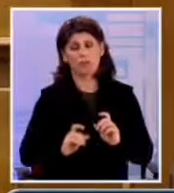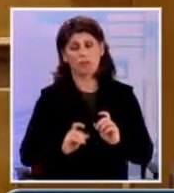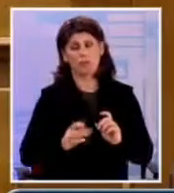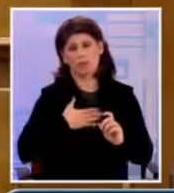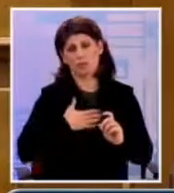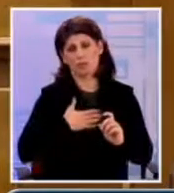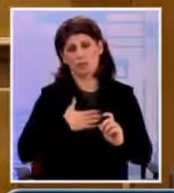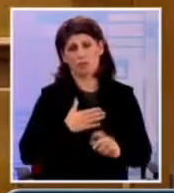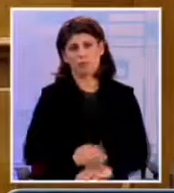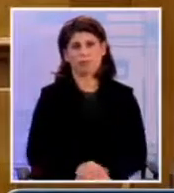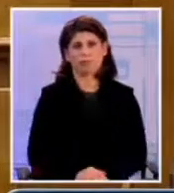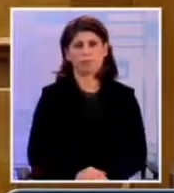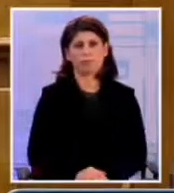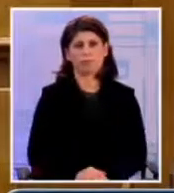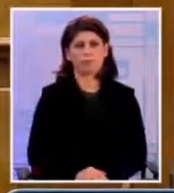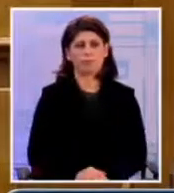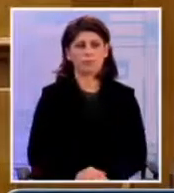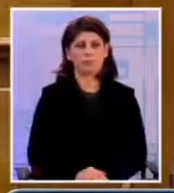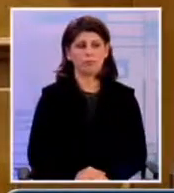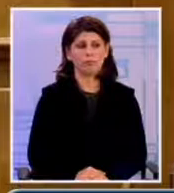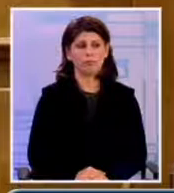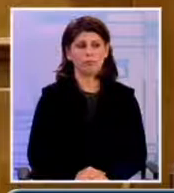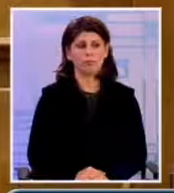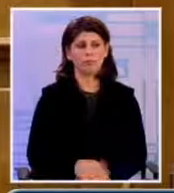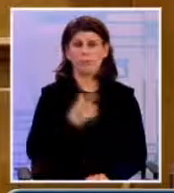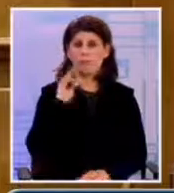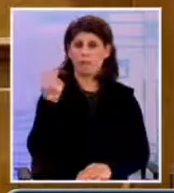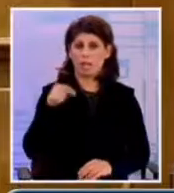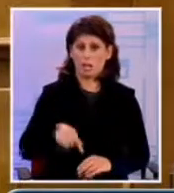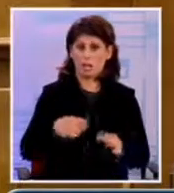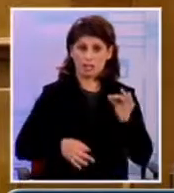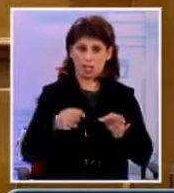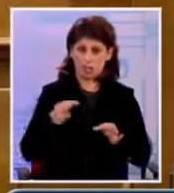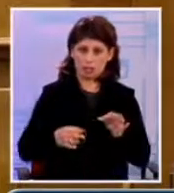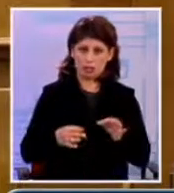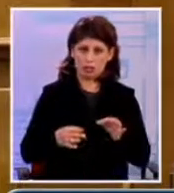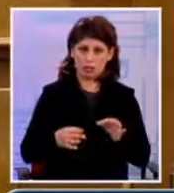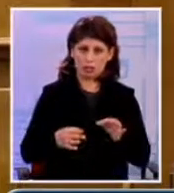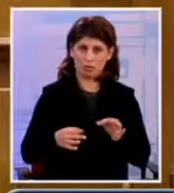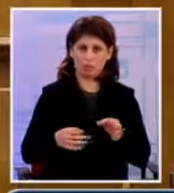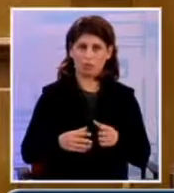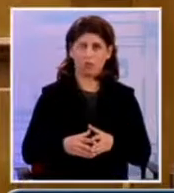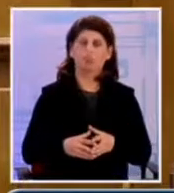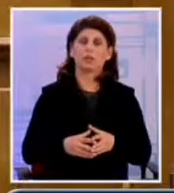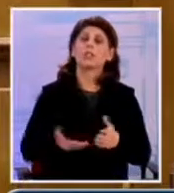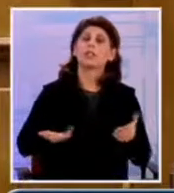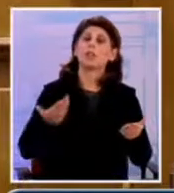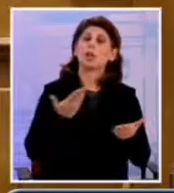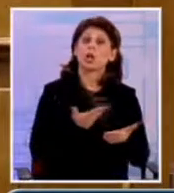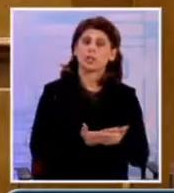υποχρέωσή μας. Με την ευκαιρία λοιπόν αυτής της συζήτησης, της πρότασης